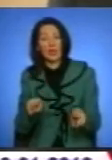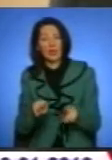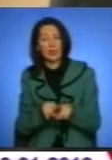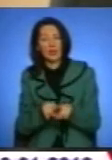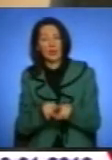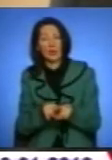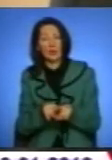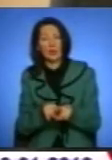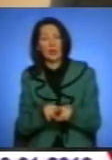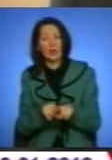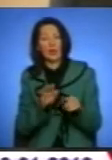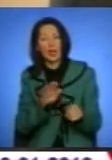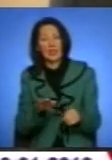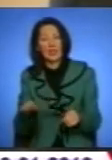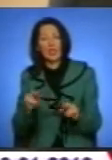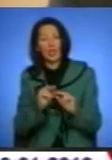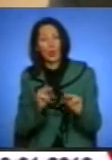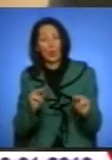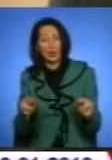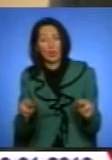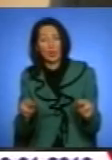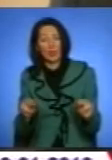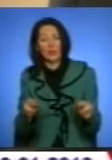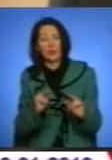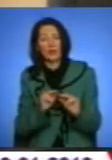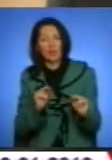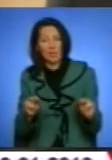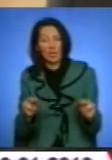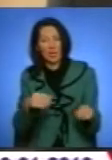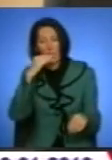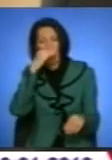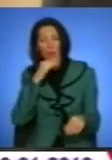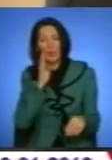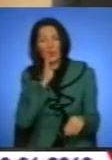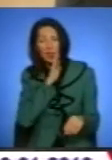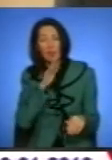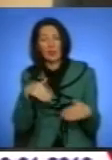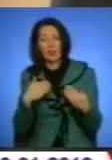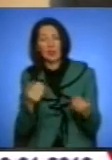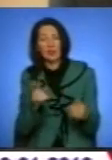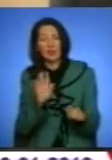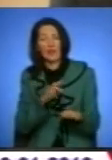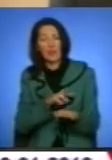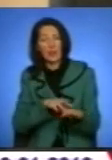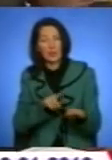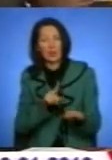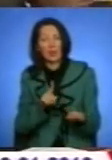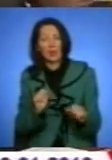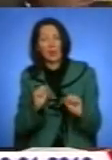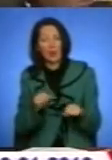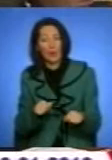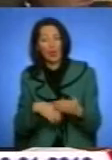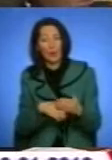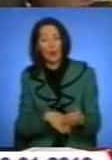щоб діти, учні, вчителі, батьки зверталися в міліцію за правовою допомогою.